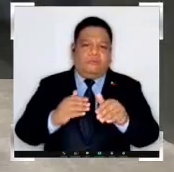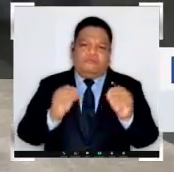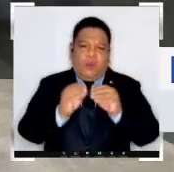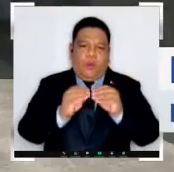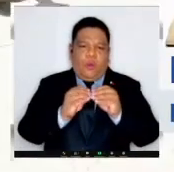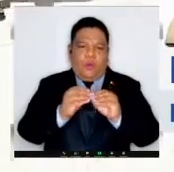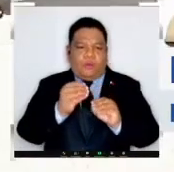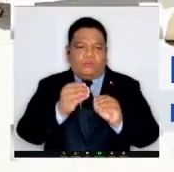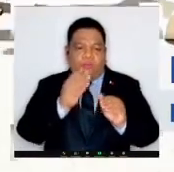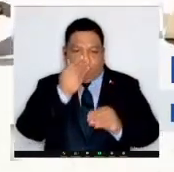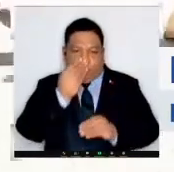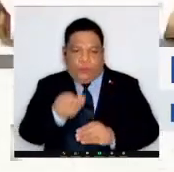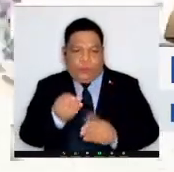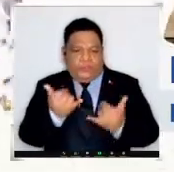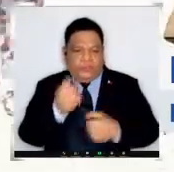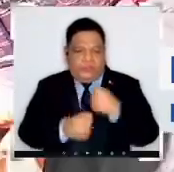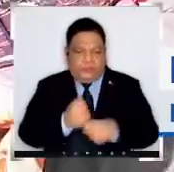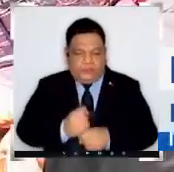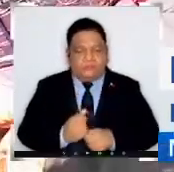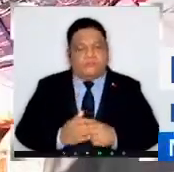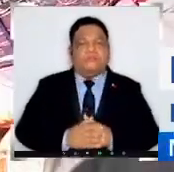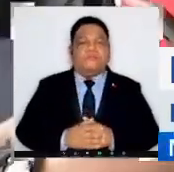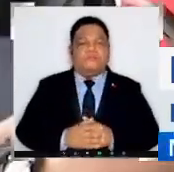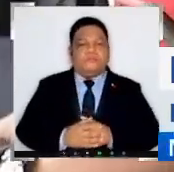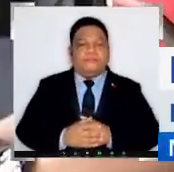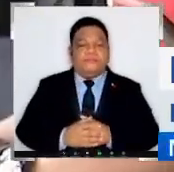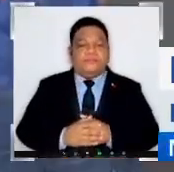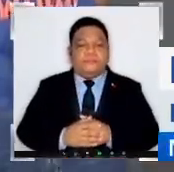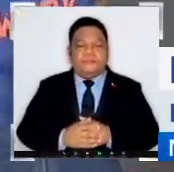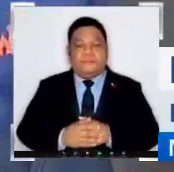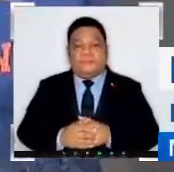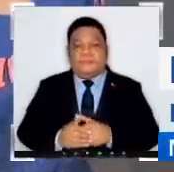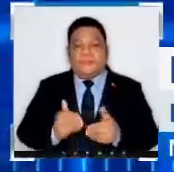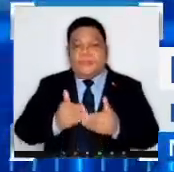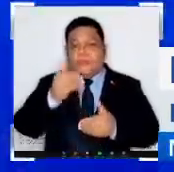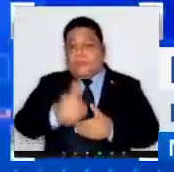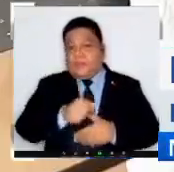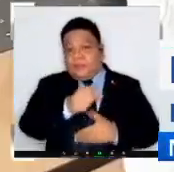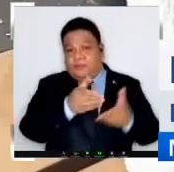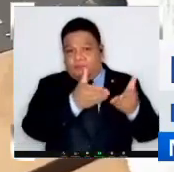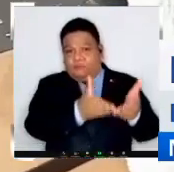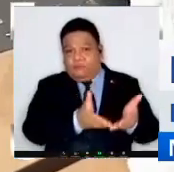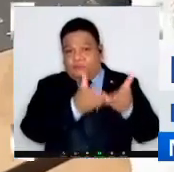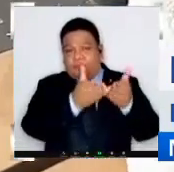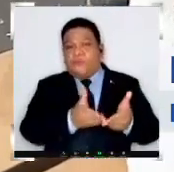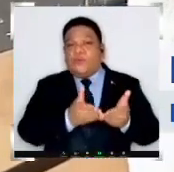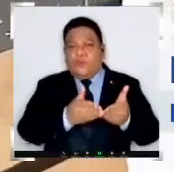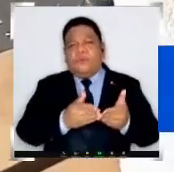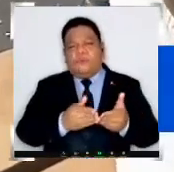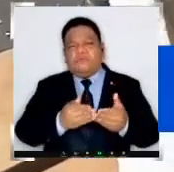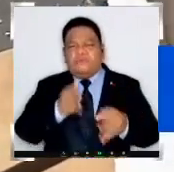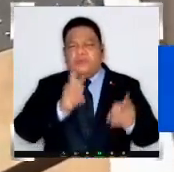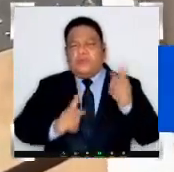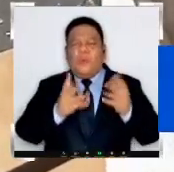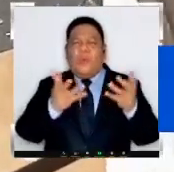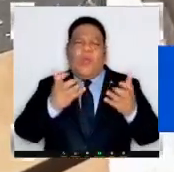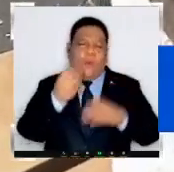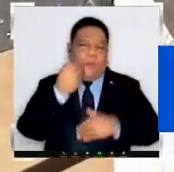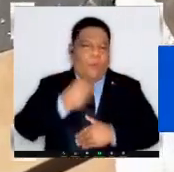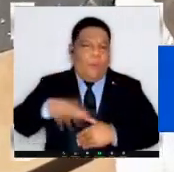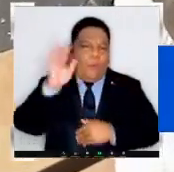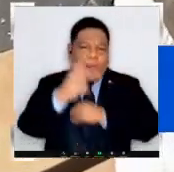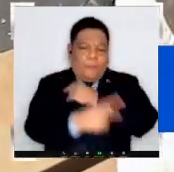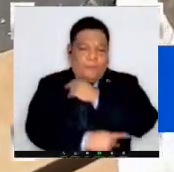Sa Manila Northport, may mga pursigidong umuwi kahit maraming rekisitos ang kanilang LGU. Alam namin na mamayang alas 10 na po yung